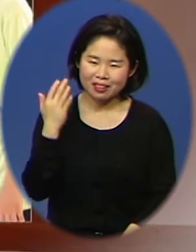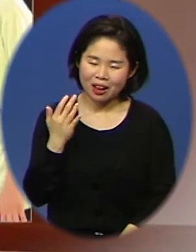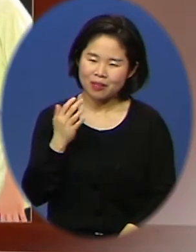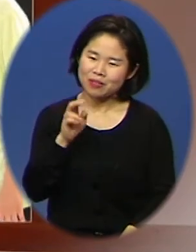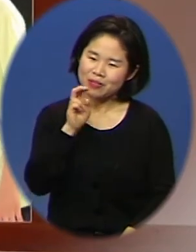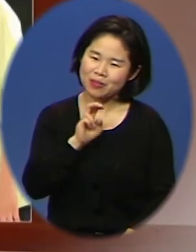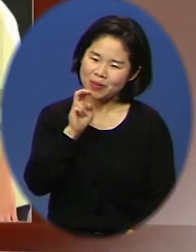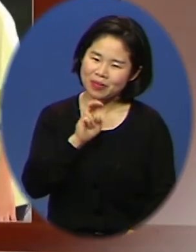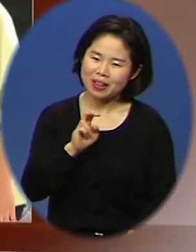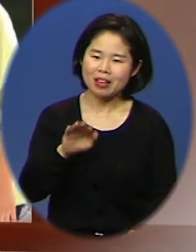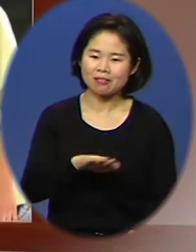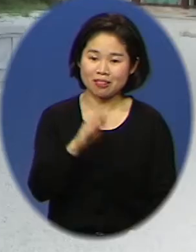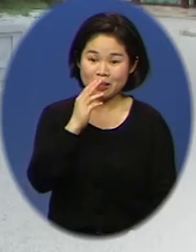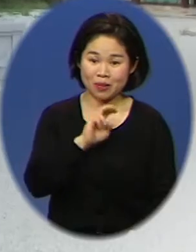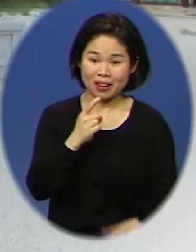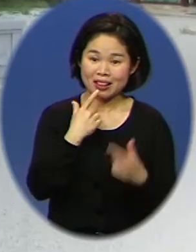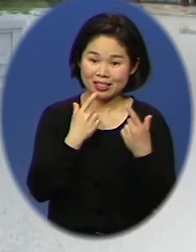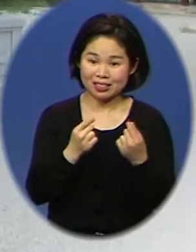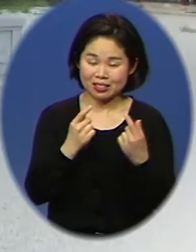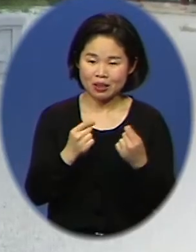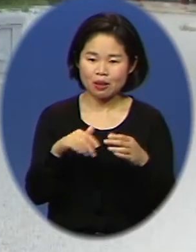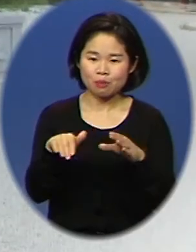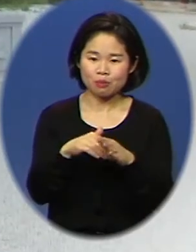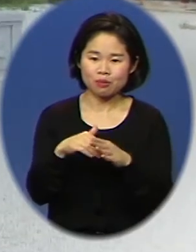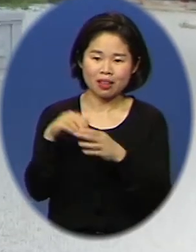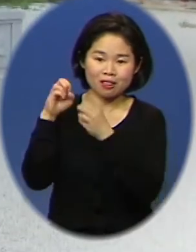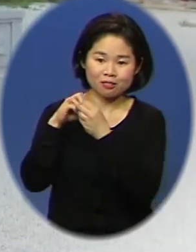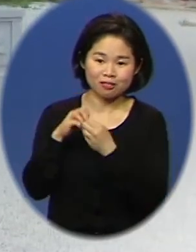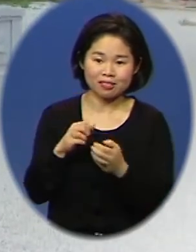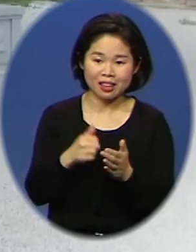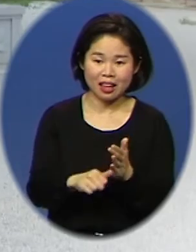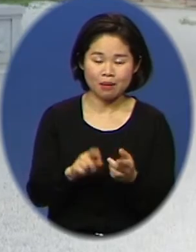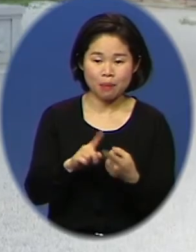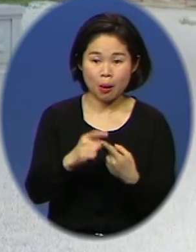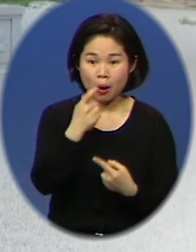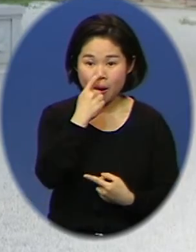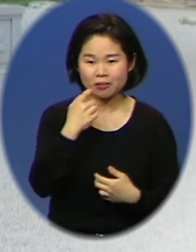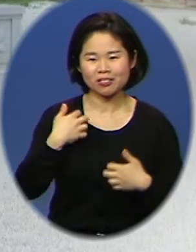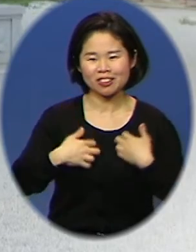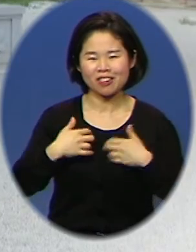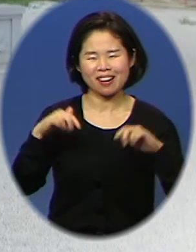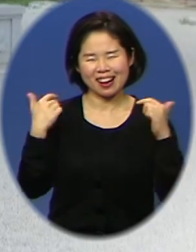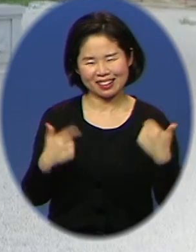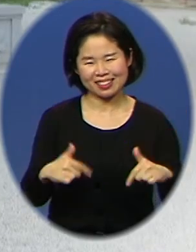소리처럼 문화유산을 배우는 것은 언제나 즐겁습니다.